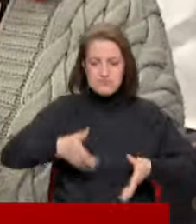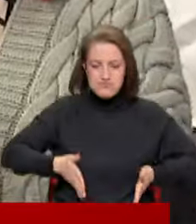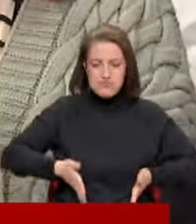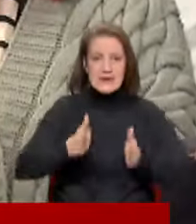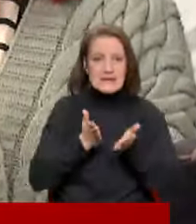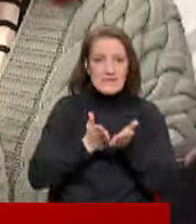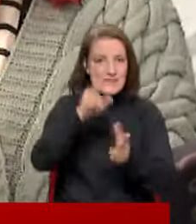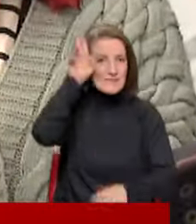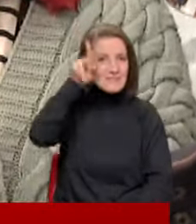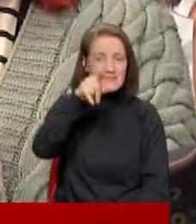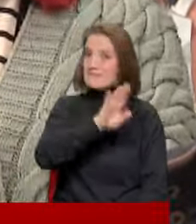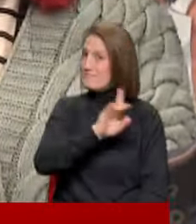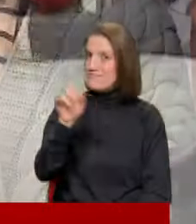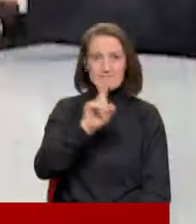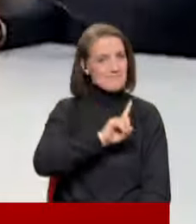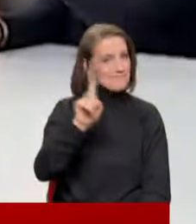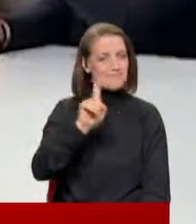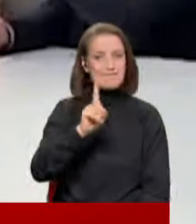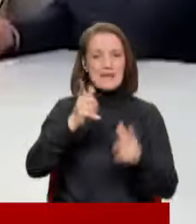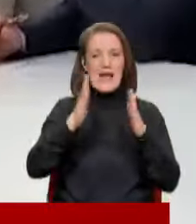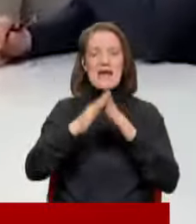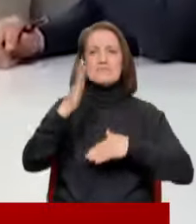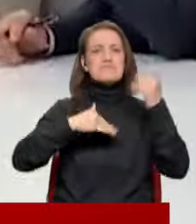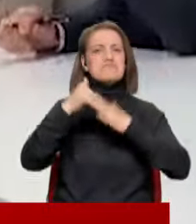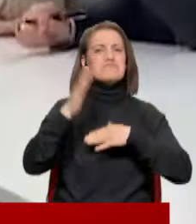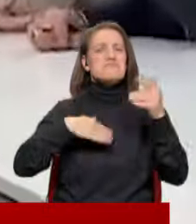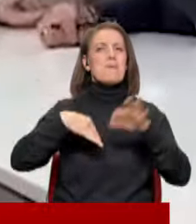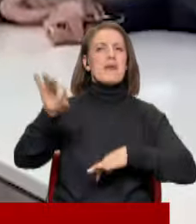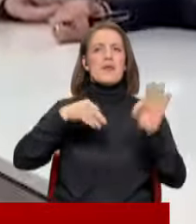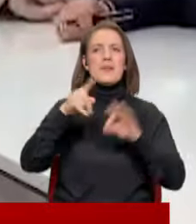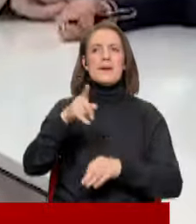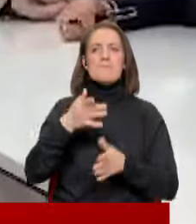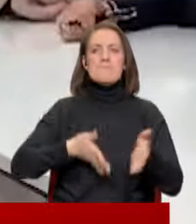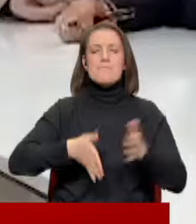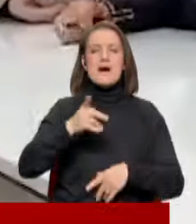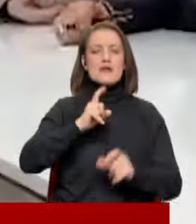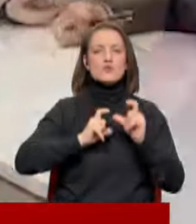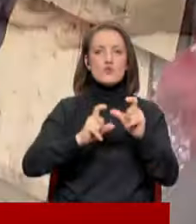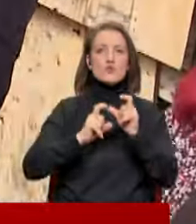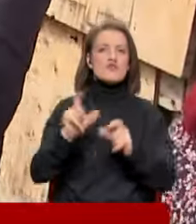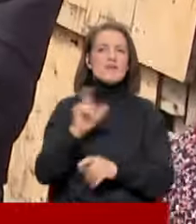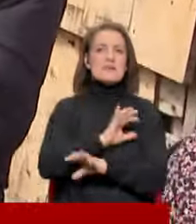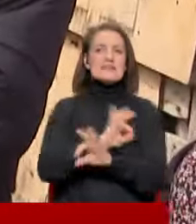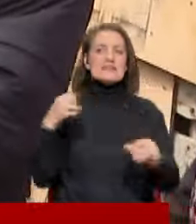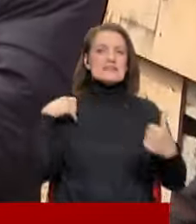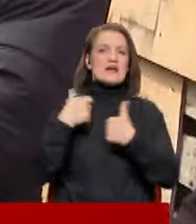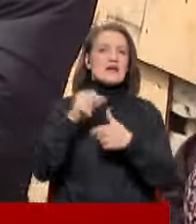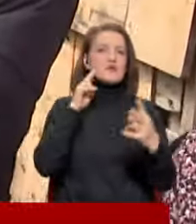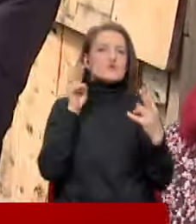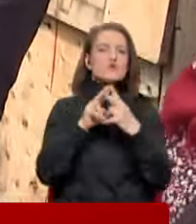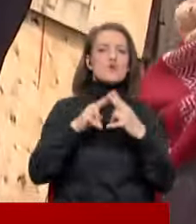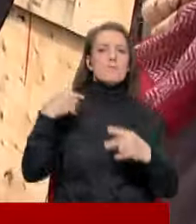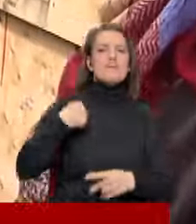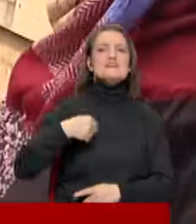geçecek Hayır yerleşim planı şikayetlerini kuruma ileten mahallelinin soruları yanıtsız kaldı Tekrar görüşmek üzere